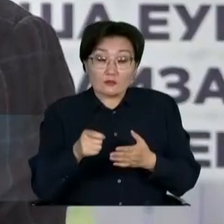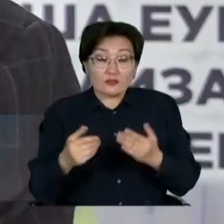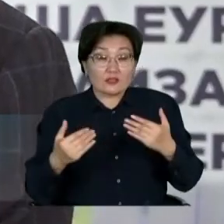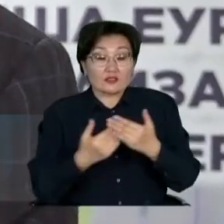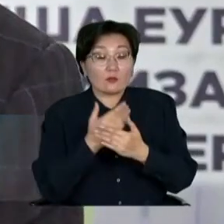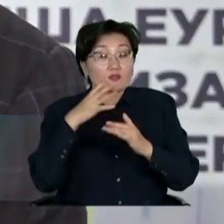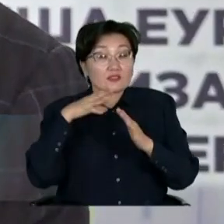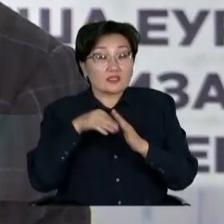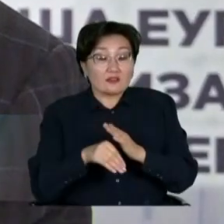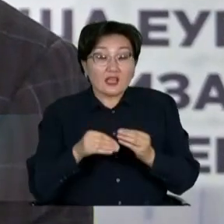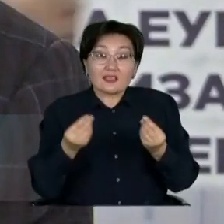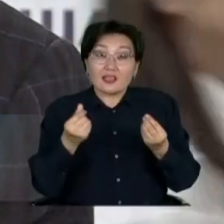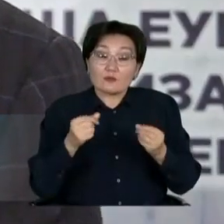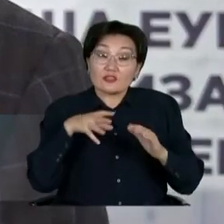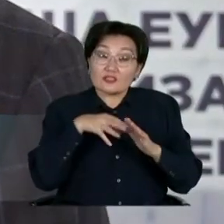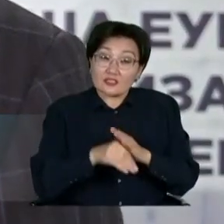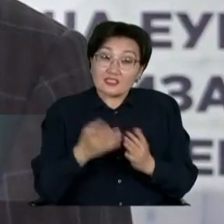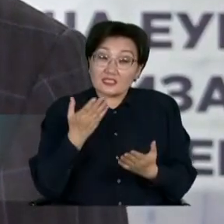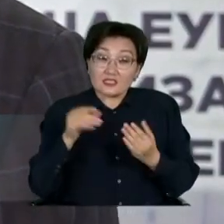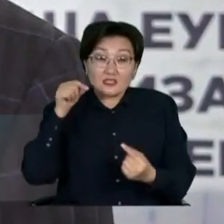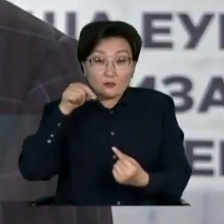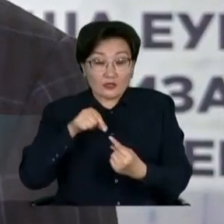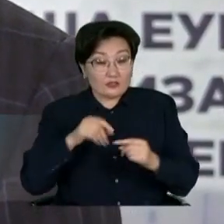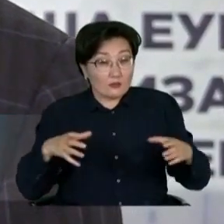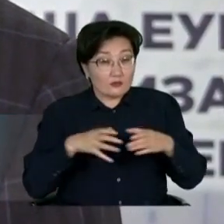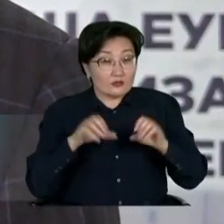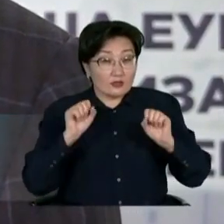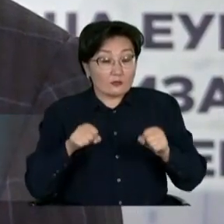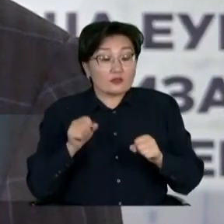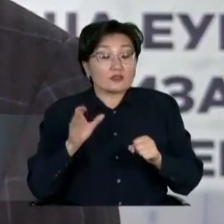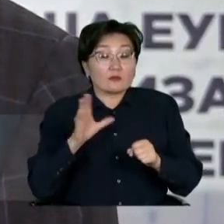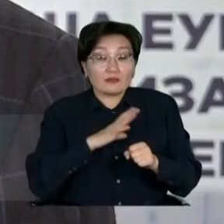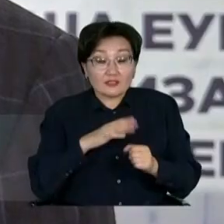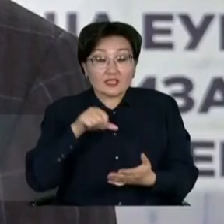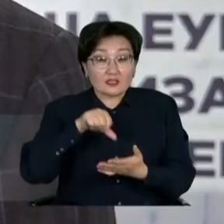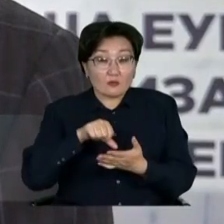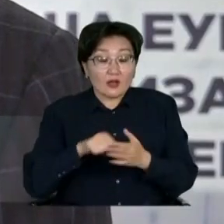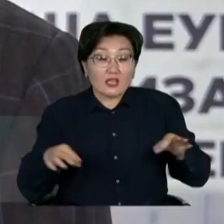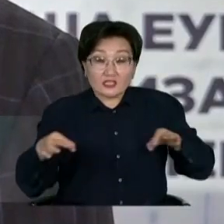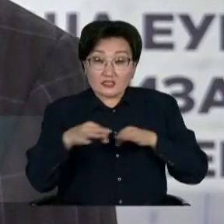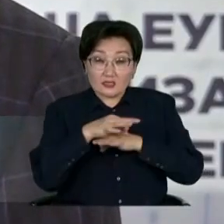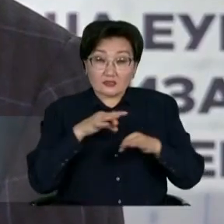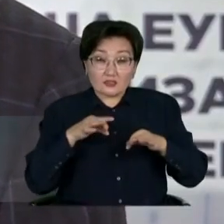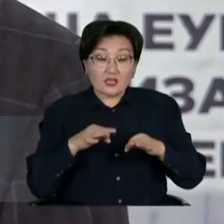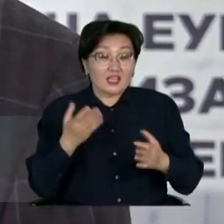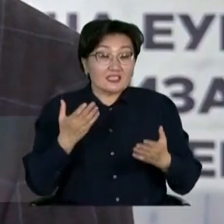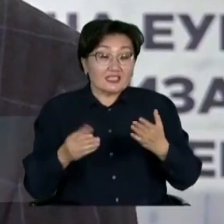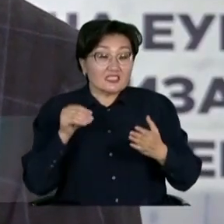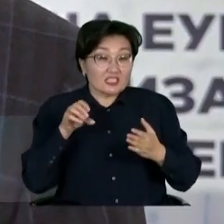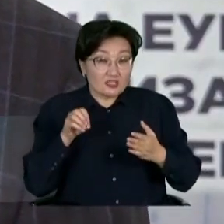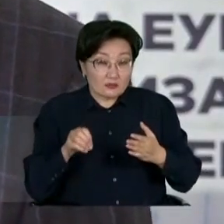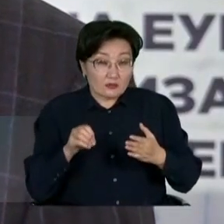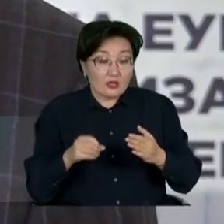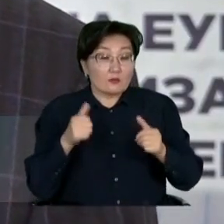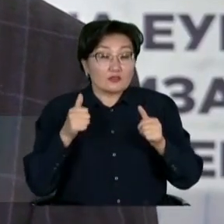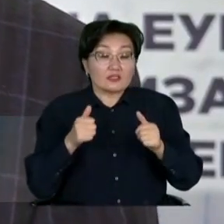составляющая коммерческая составляющая если Они совпадают компания может стать участником проекта сколкова Если же